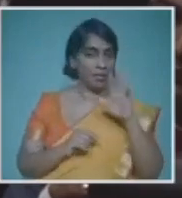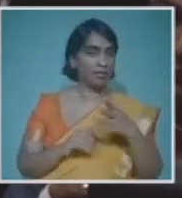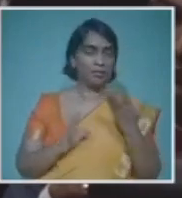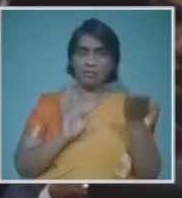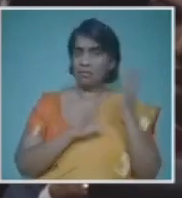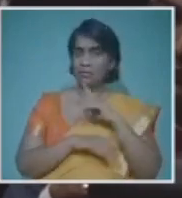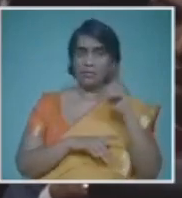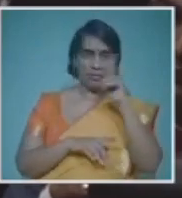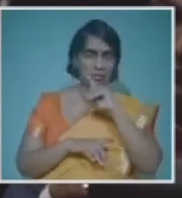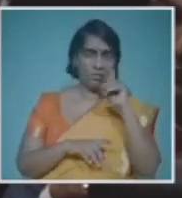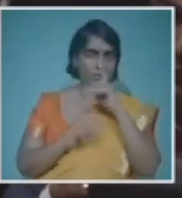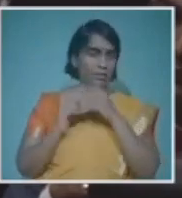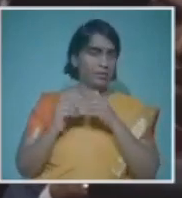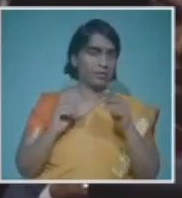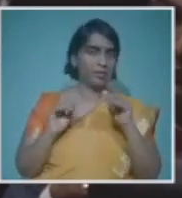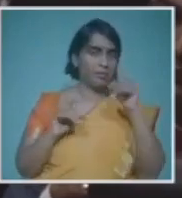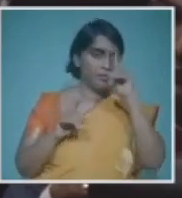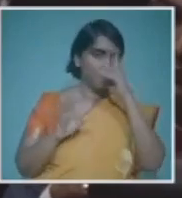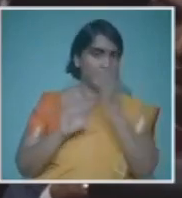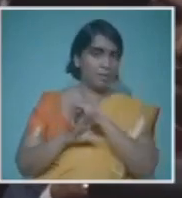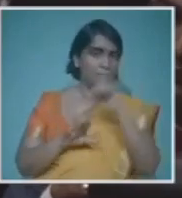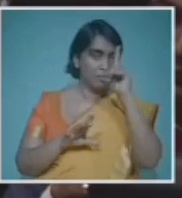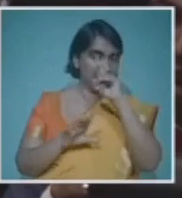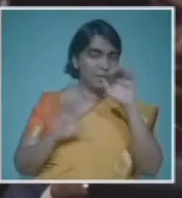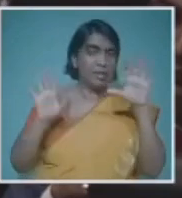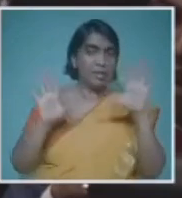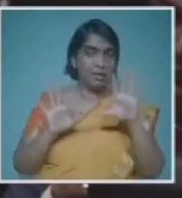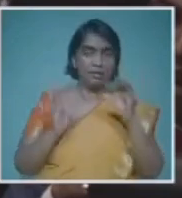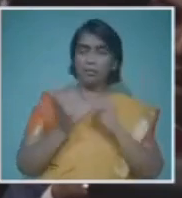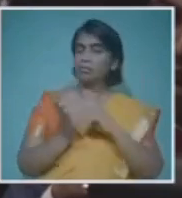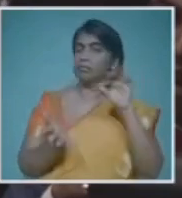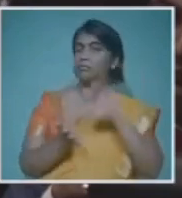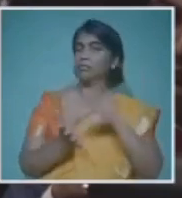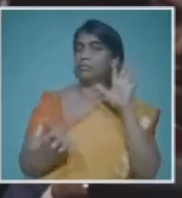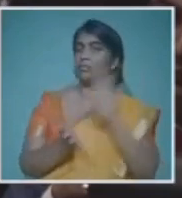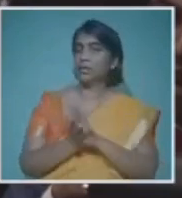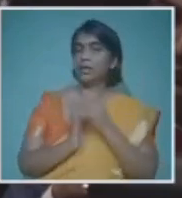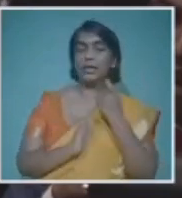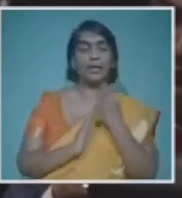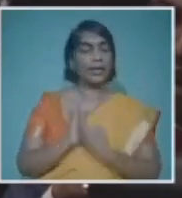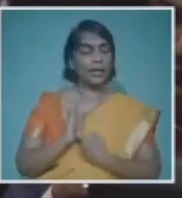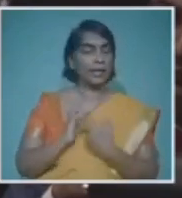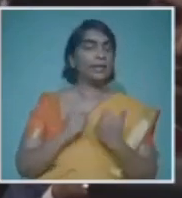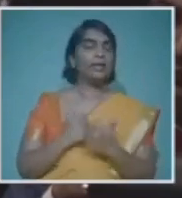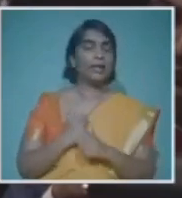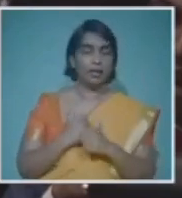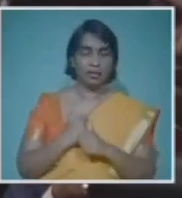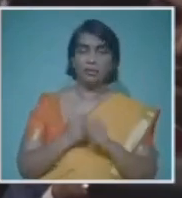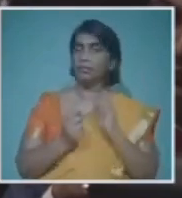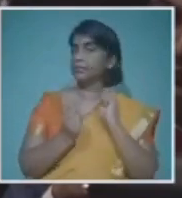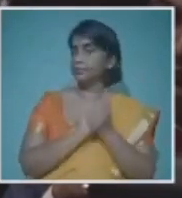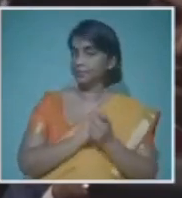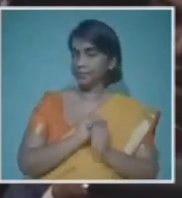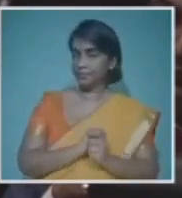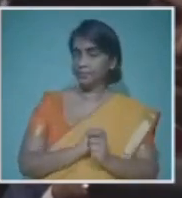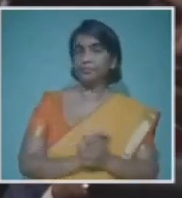ගිය මාසේ 10 වෙනිදා තමයි අපි ඒව ඇතුළත් කරලා නීති සම්මත කරගත්තේ සංශෝධනය